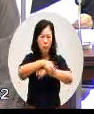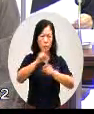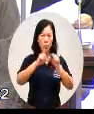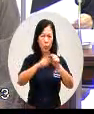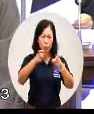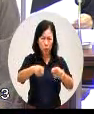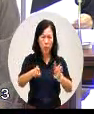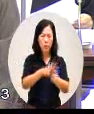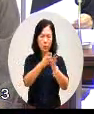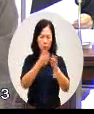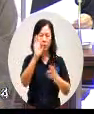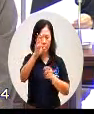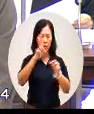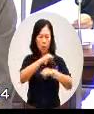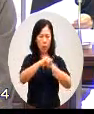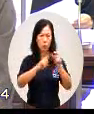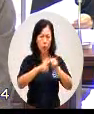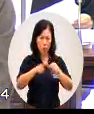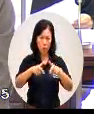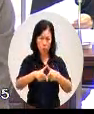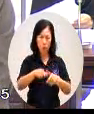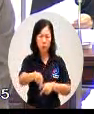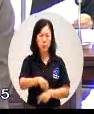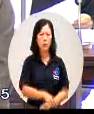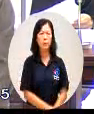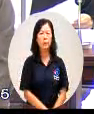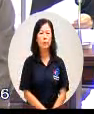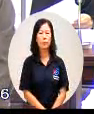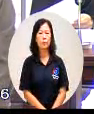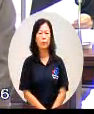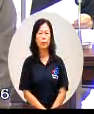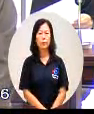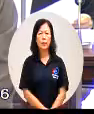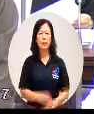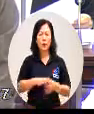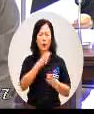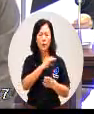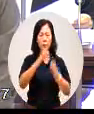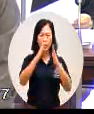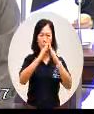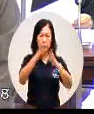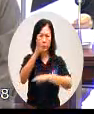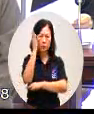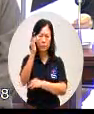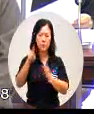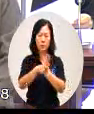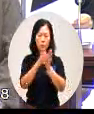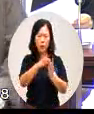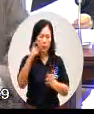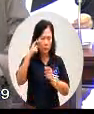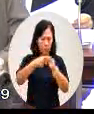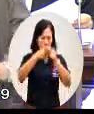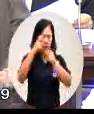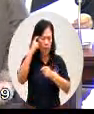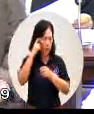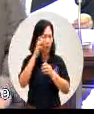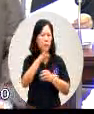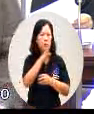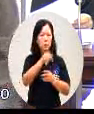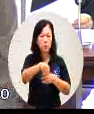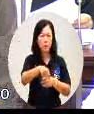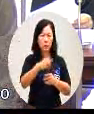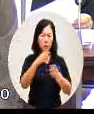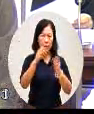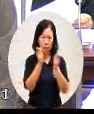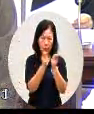综合活动中心。啊，这个部分当然，市政府之外优先的思考，同底下附